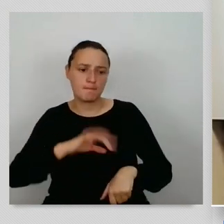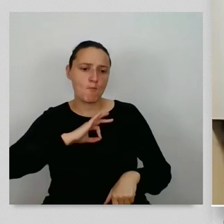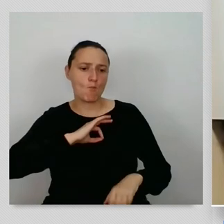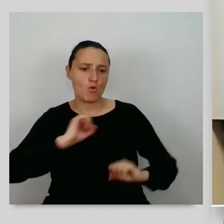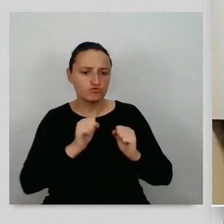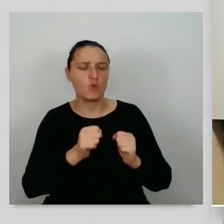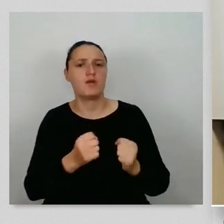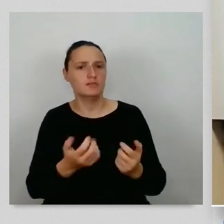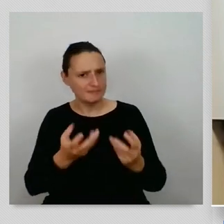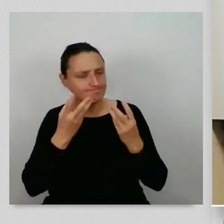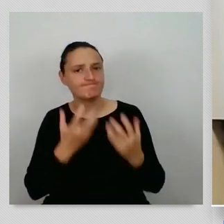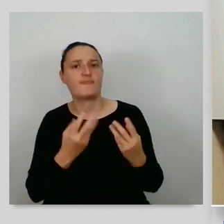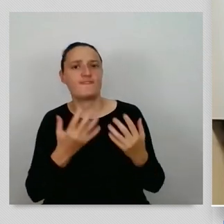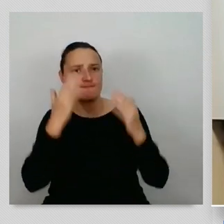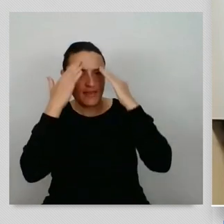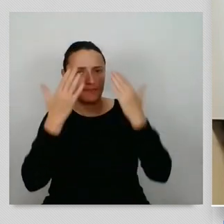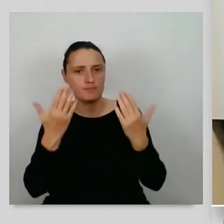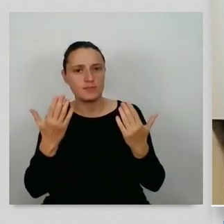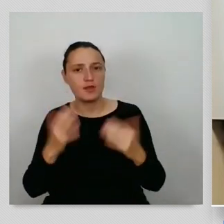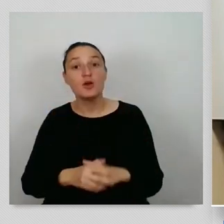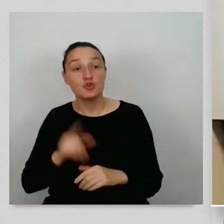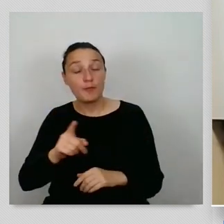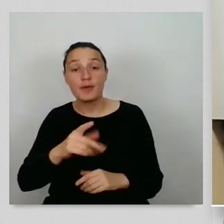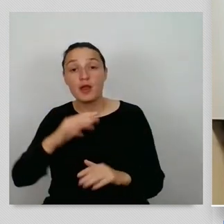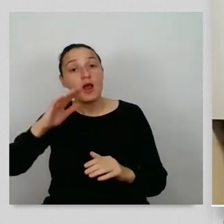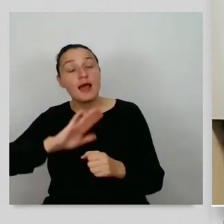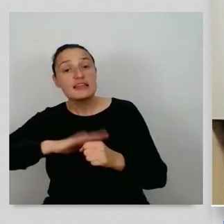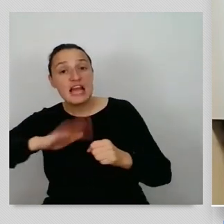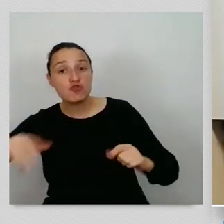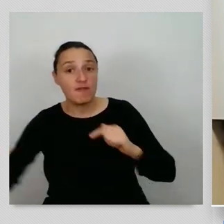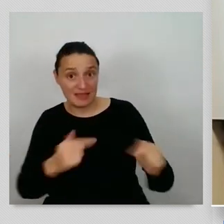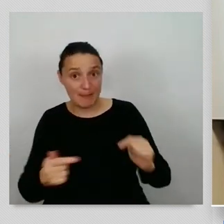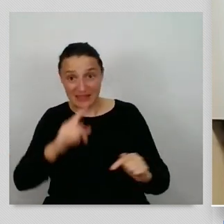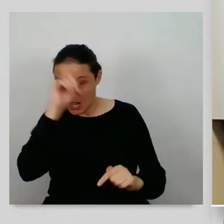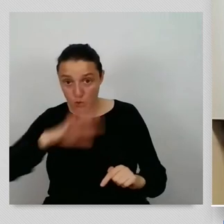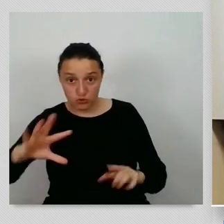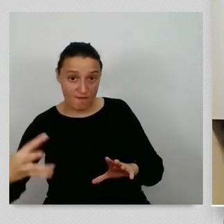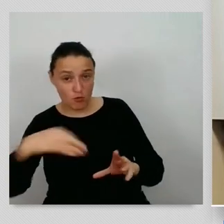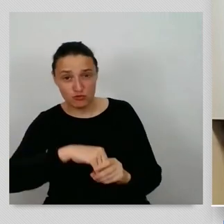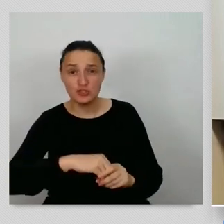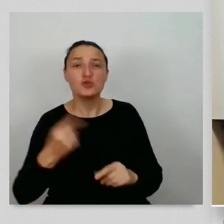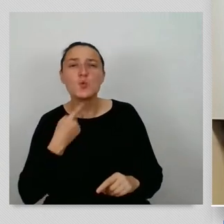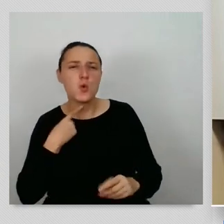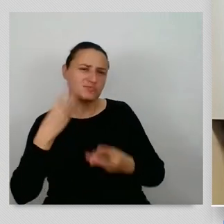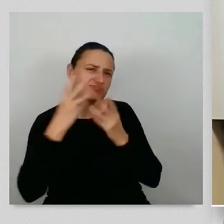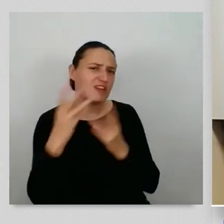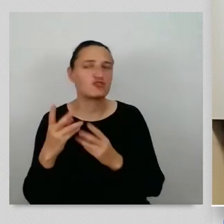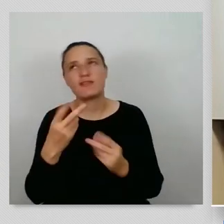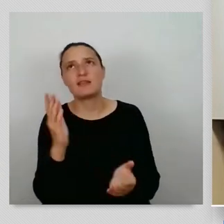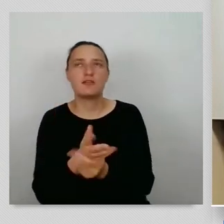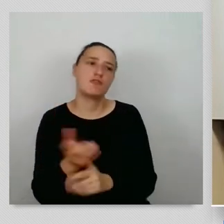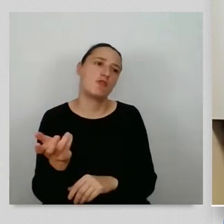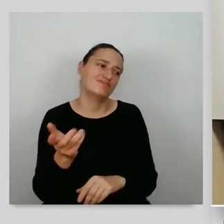obywatele i obywatelki chcieli się wypowiedzieć w takiej wielkiej debacie narodowej, ale też wiedzieli, że ich głos ma znaczenie, a nie jest tylko